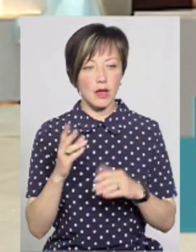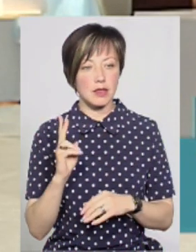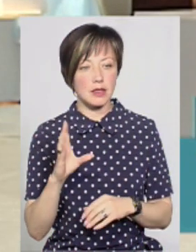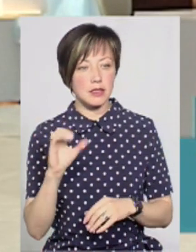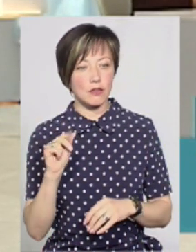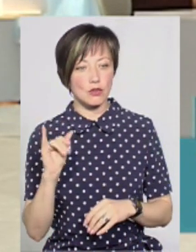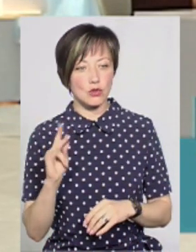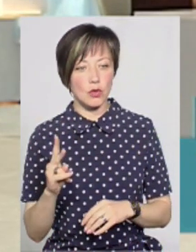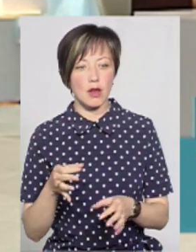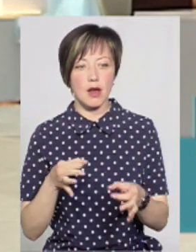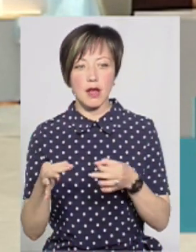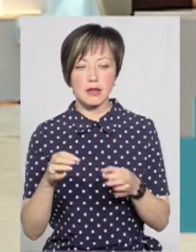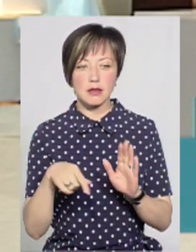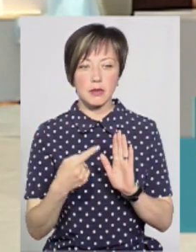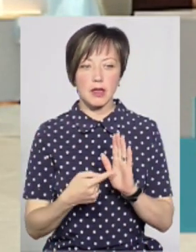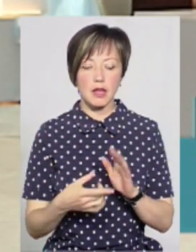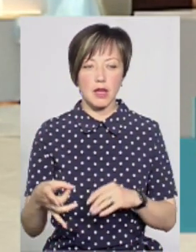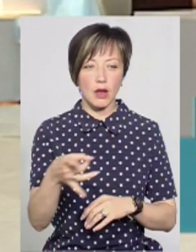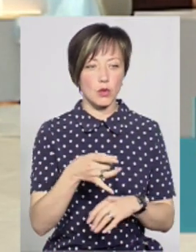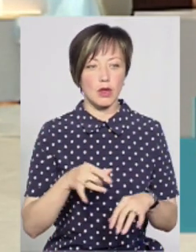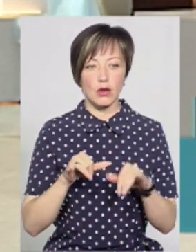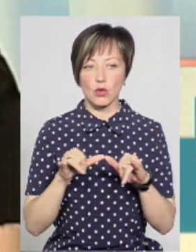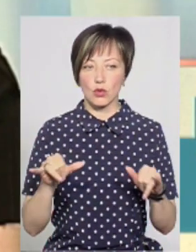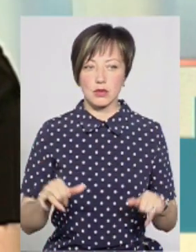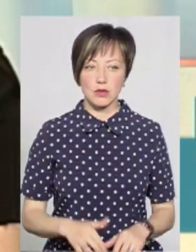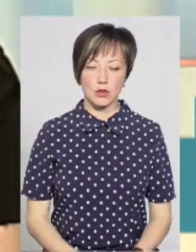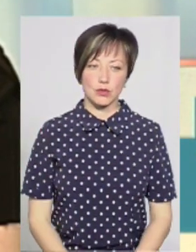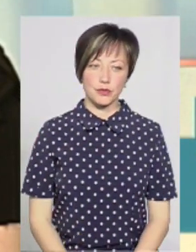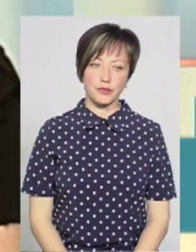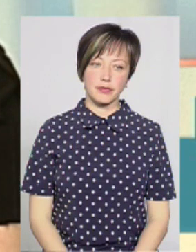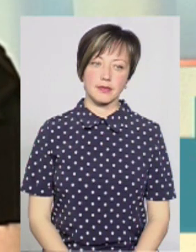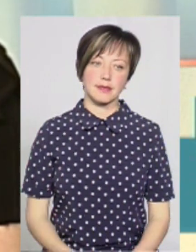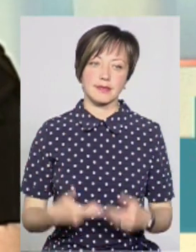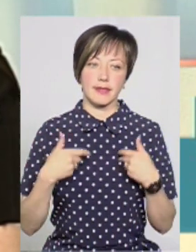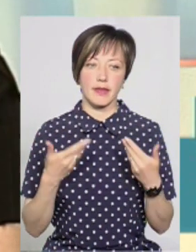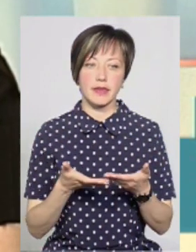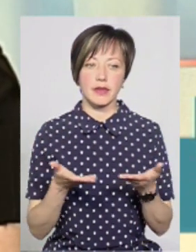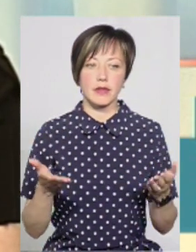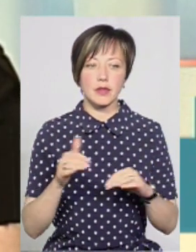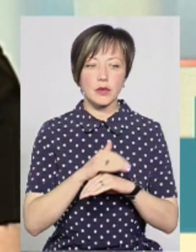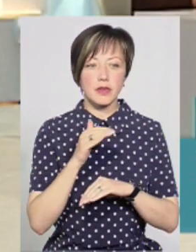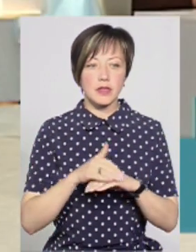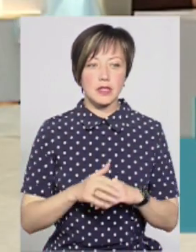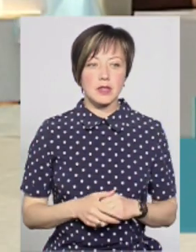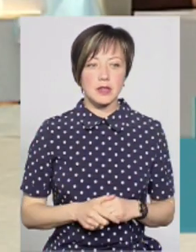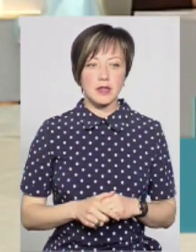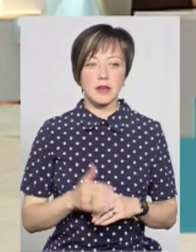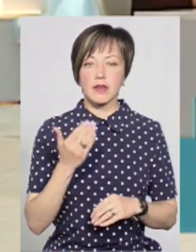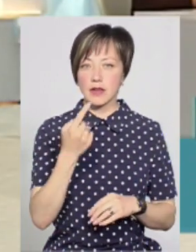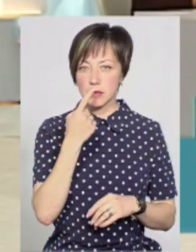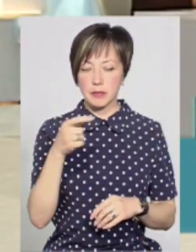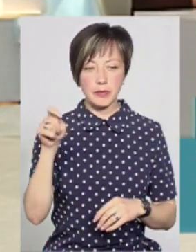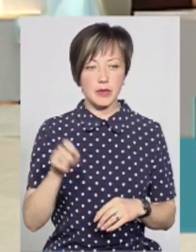Катериною Савчук, радниця з питань регіонального розвитку. Вітаю вас. Добрий вечір. Ви щойно приїхали